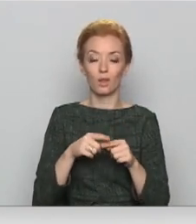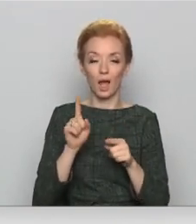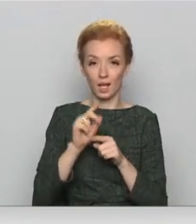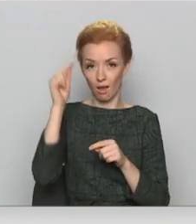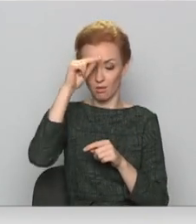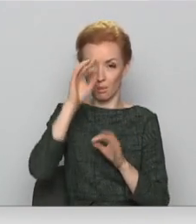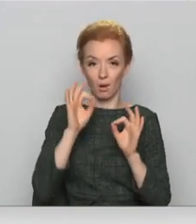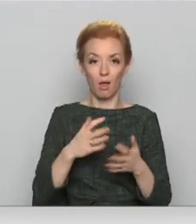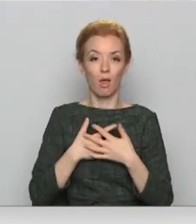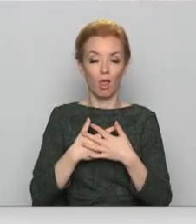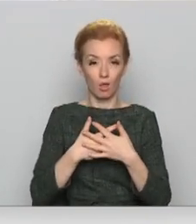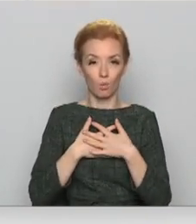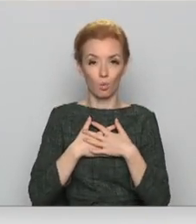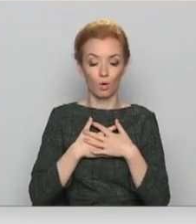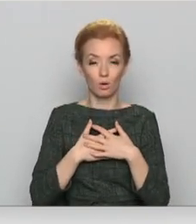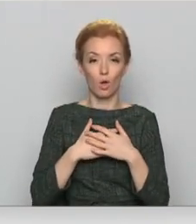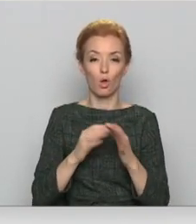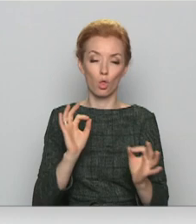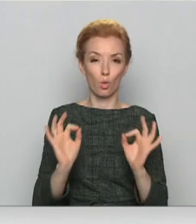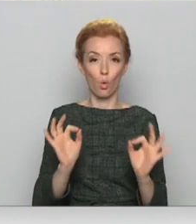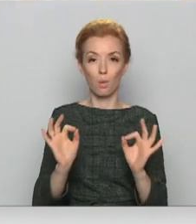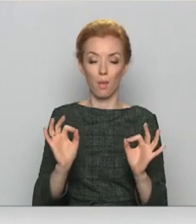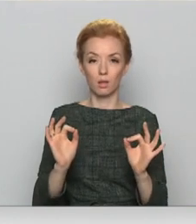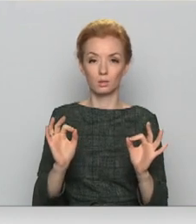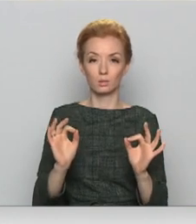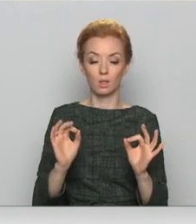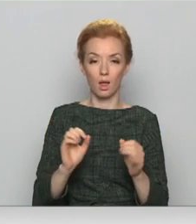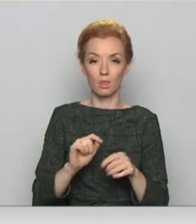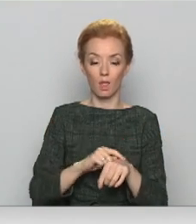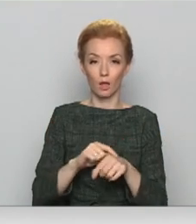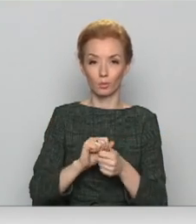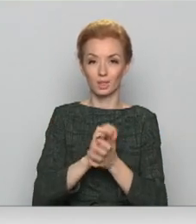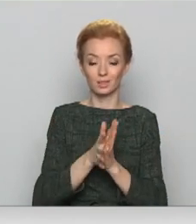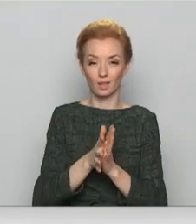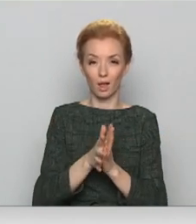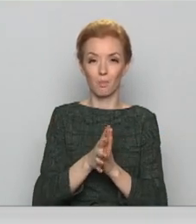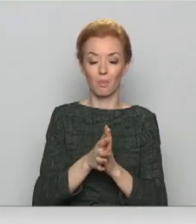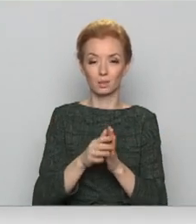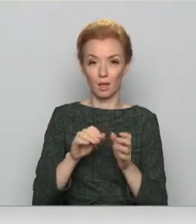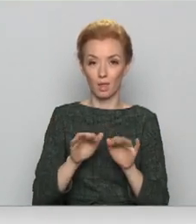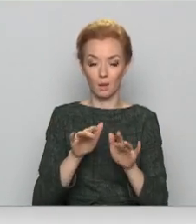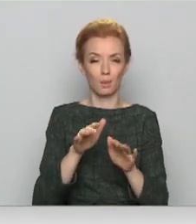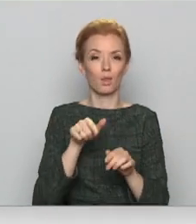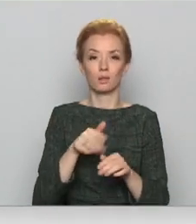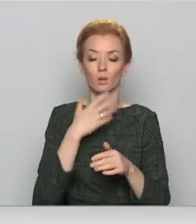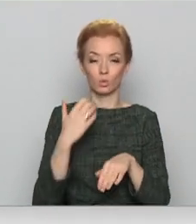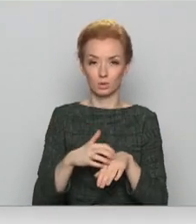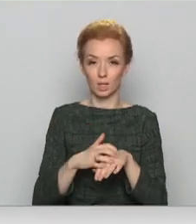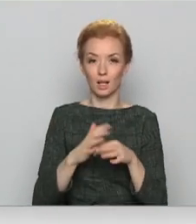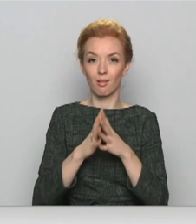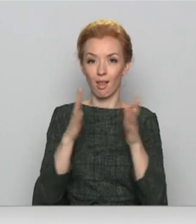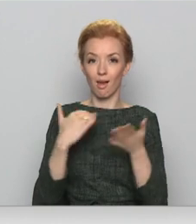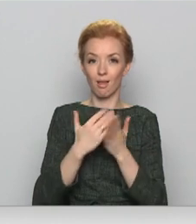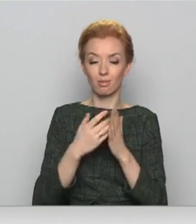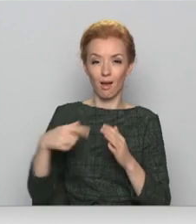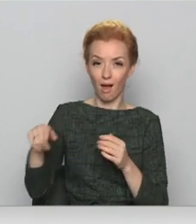trenēšanu. Tātad normalizēt nervu sistēmas darbību, ja augstums nav stress. Jo tipiski cilvēki lielākā daļa